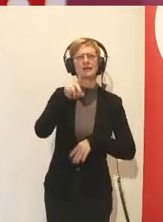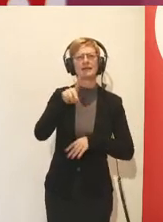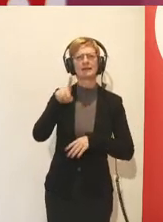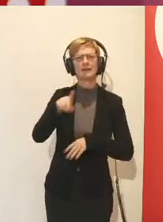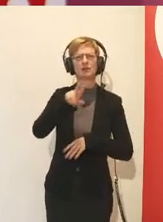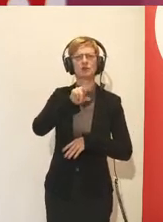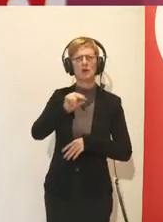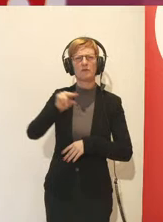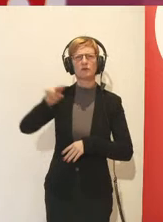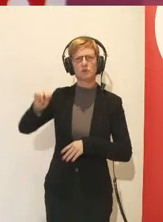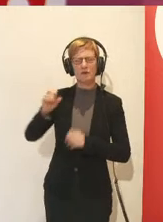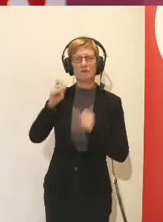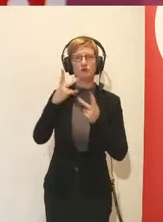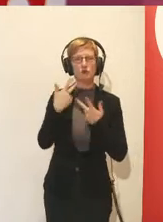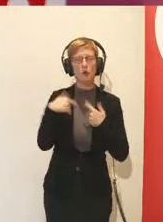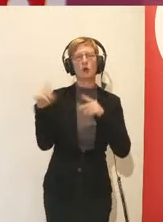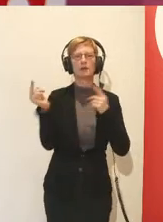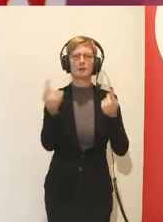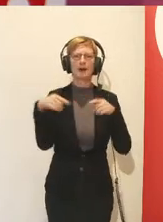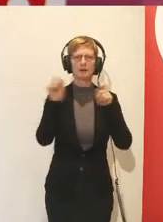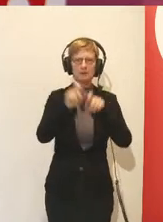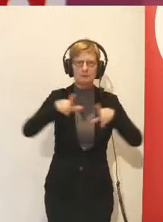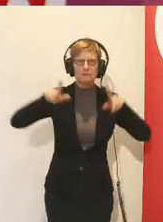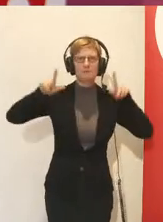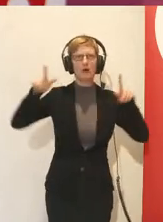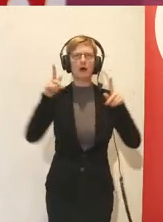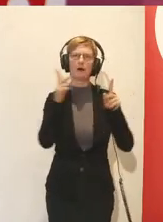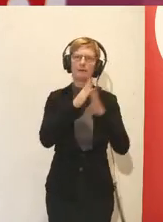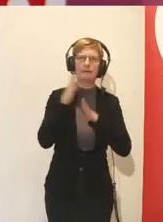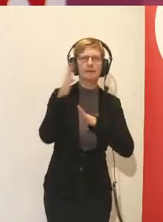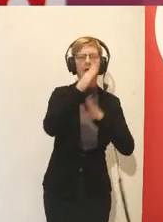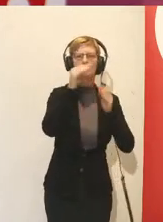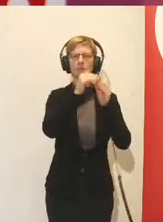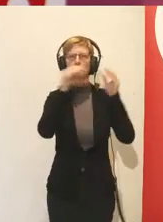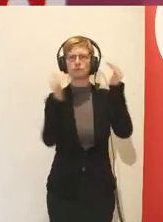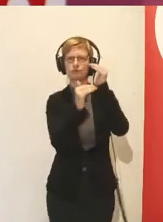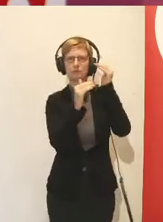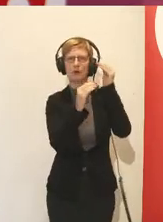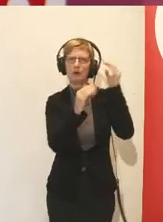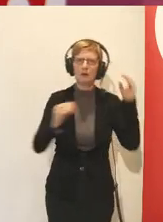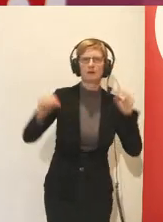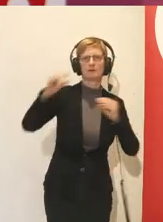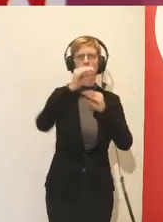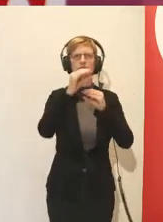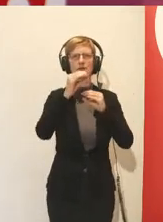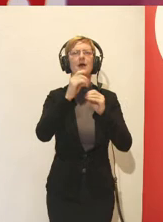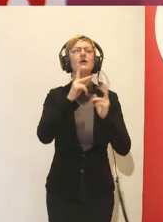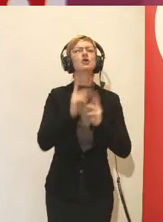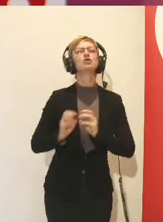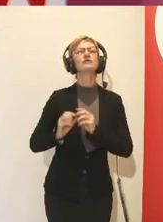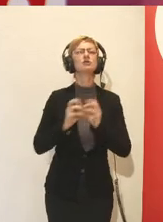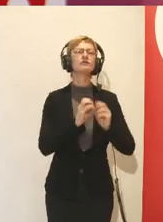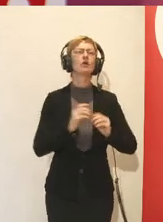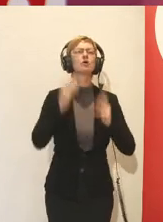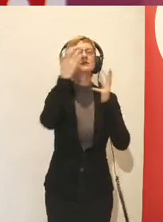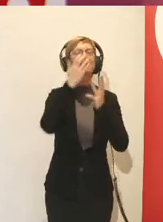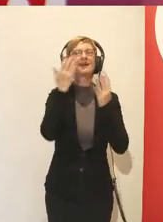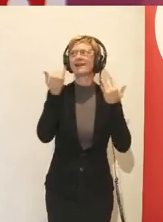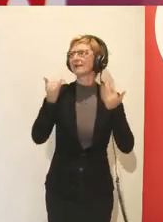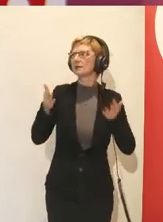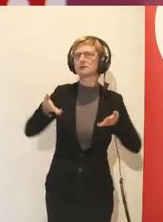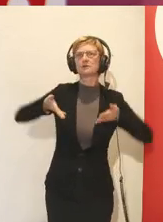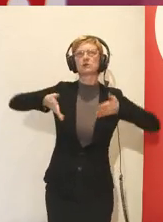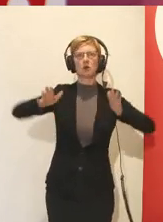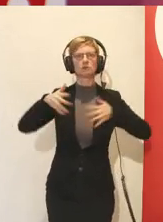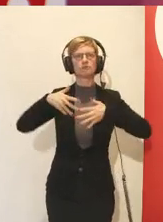grad den hashtag unseres debatten camps auf platz 1 in den trends abgelöst hat also diejenigen die als verschwörungstheoretiker gerade auf die straße gehen das